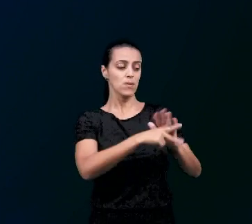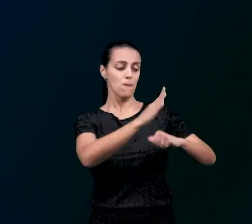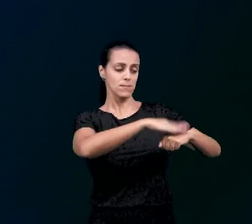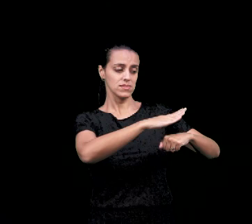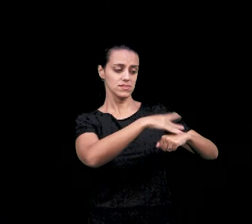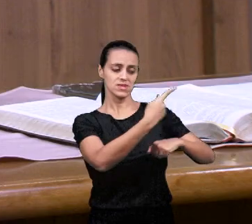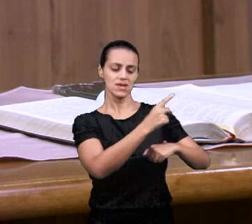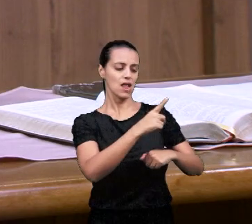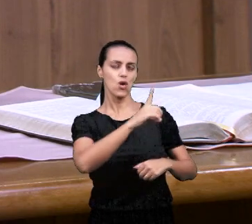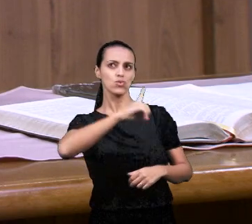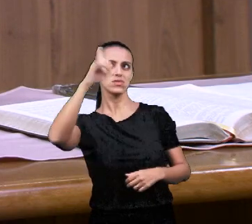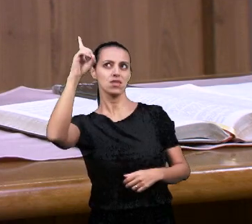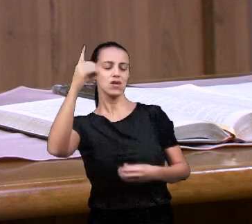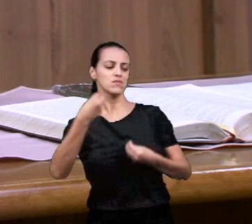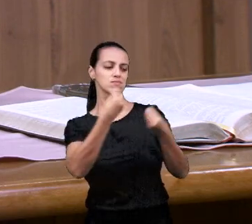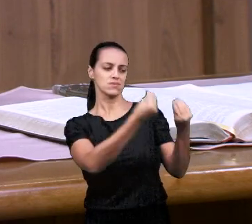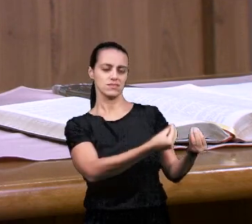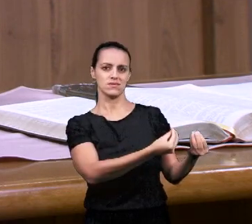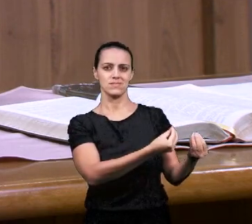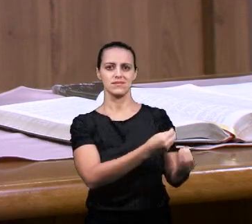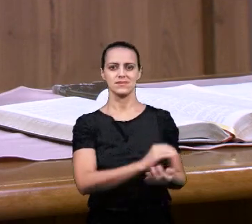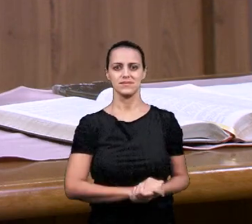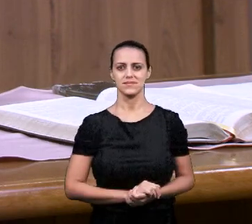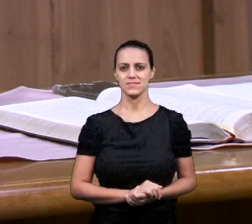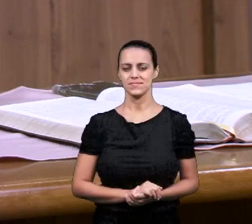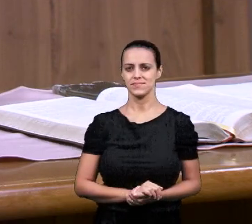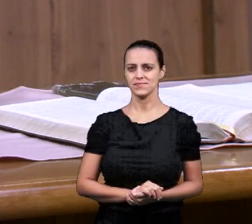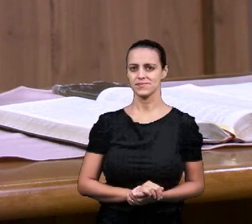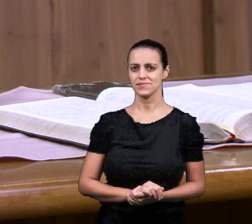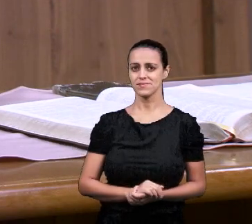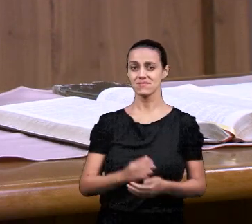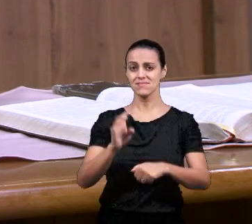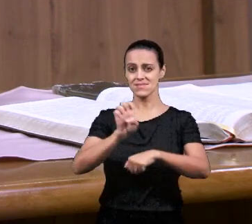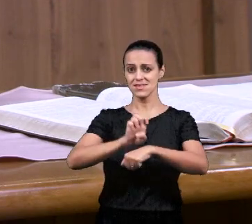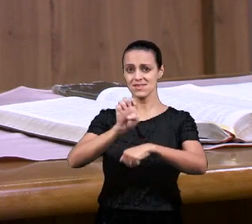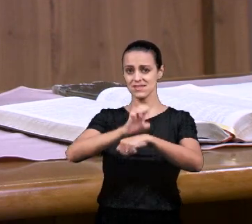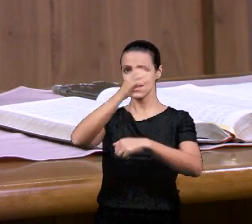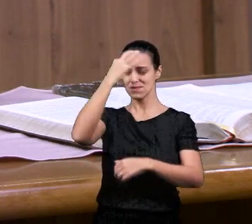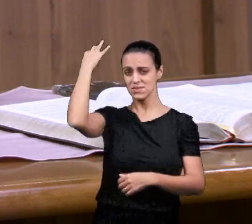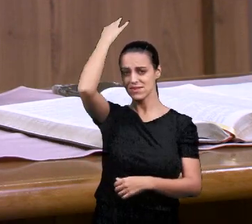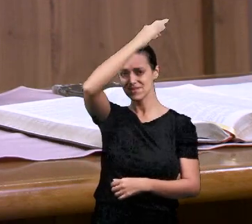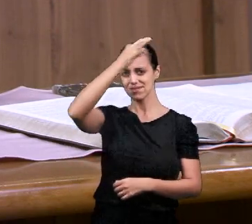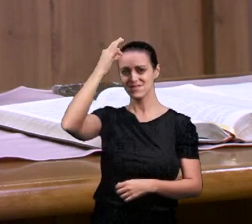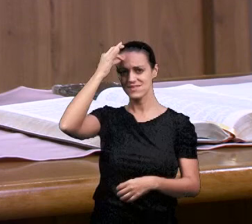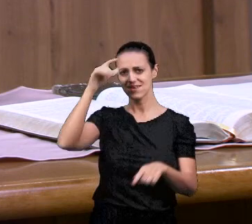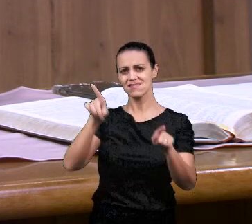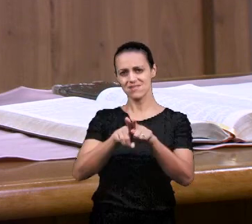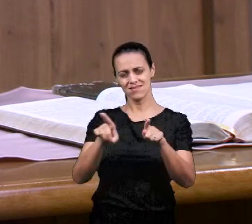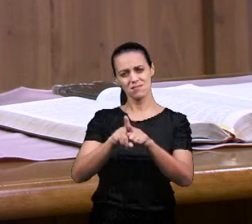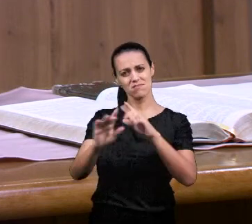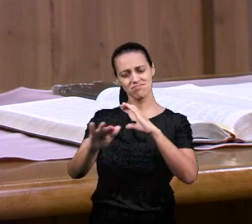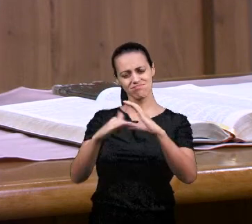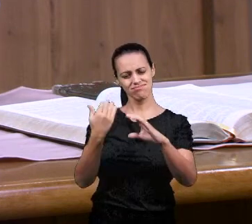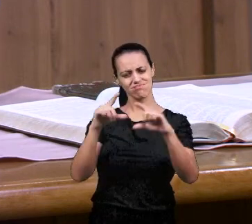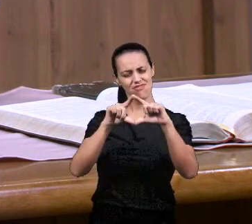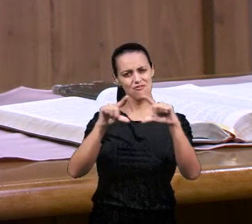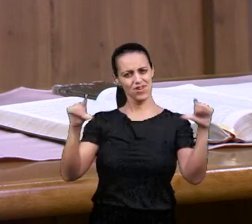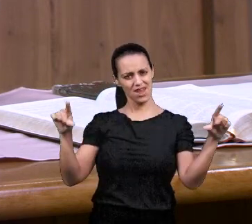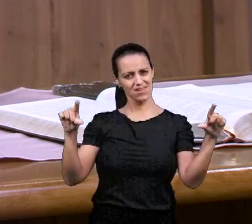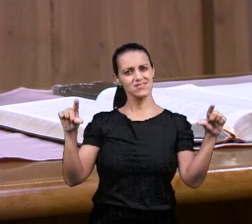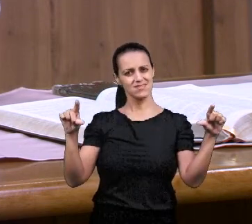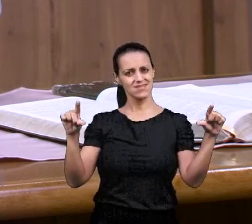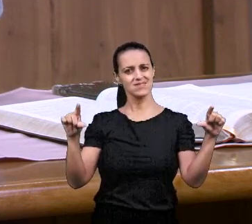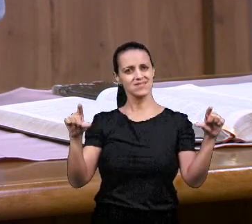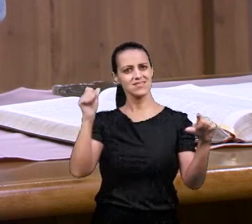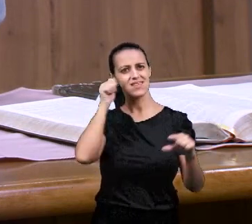vous, est un don de Dieu. Maintenant, de l'état du Espírito Santo, nous avons sélectionné une phrase